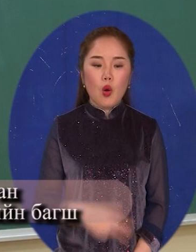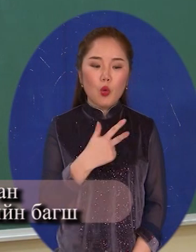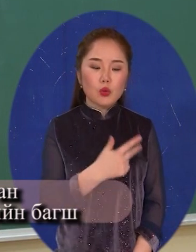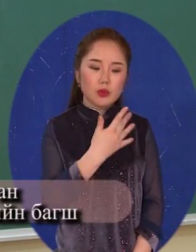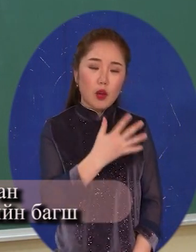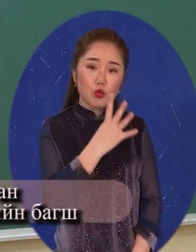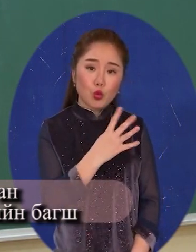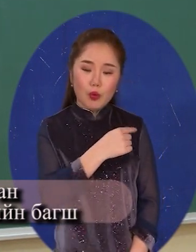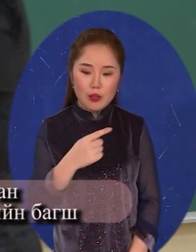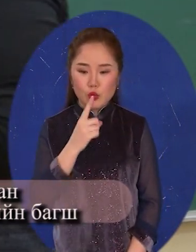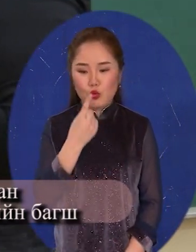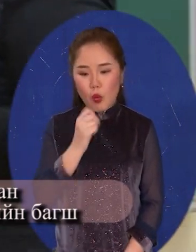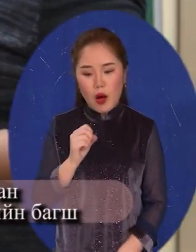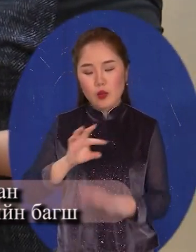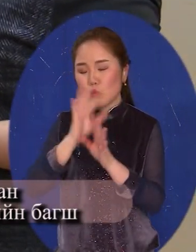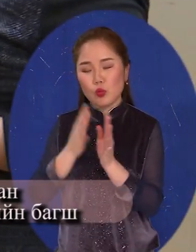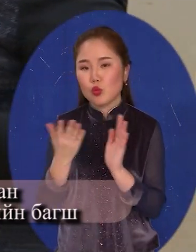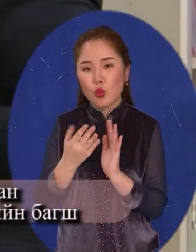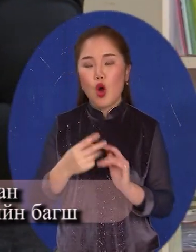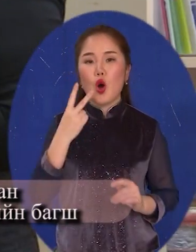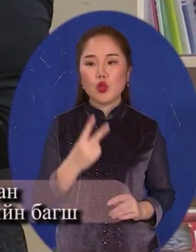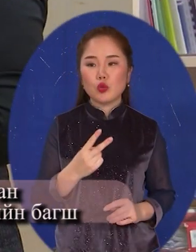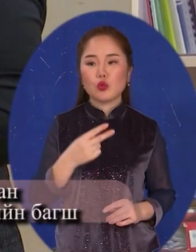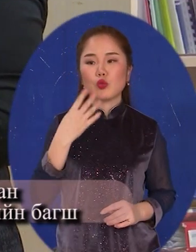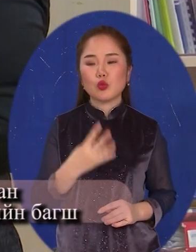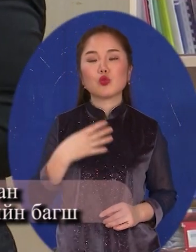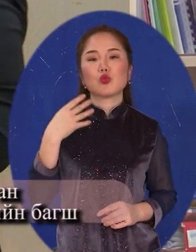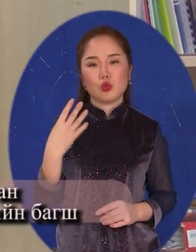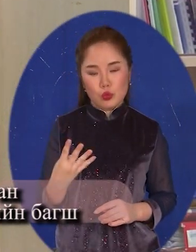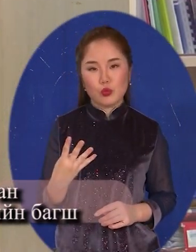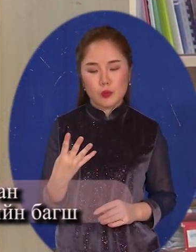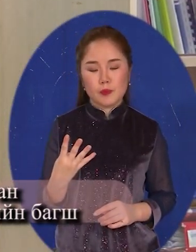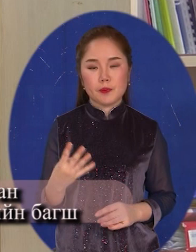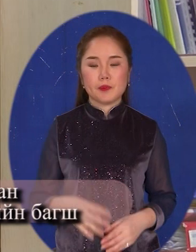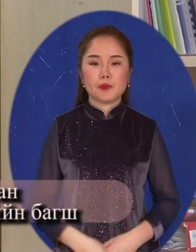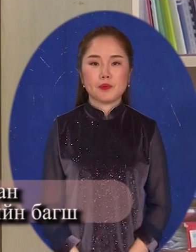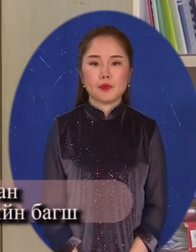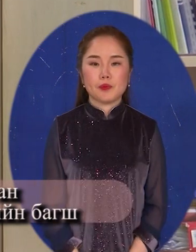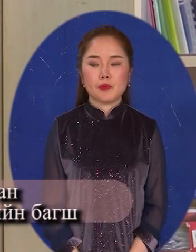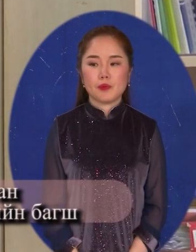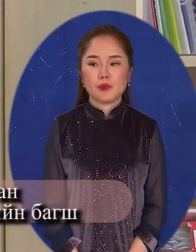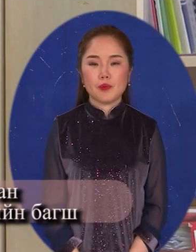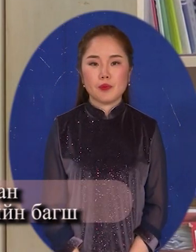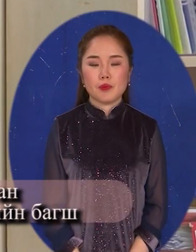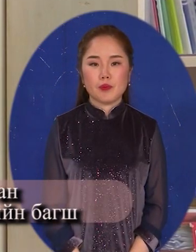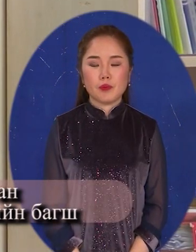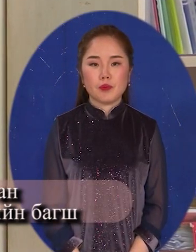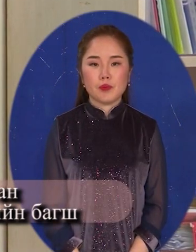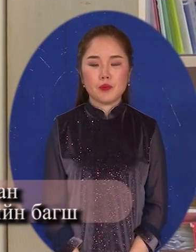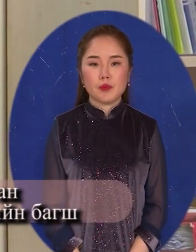Олай болса, 354'ten 110'ды азайтқанда 244 шықты.